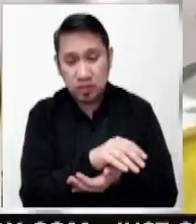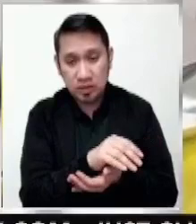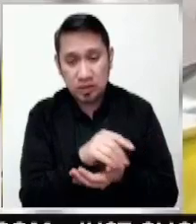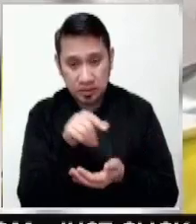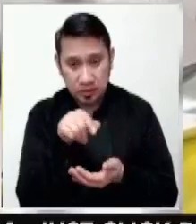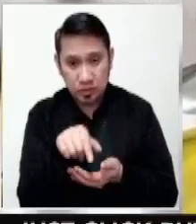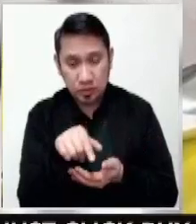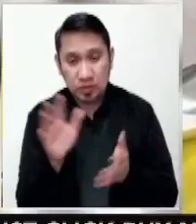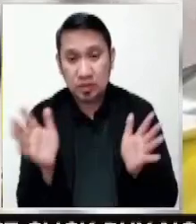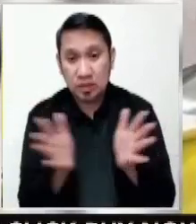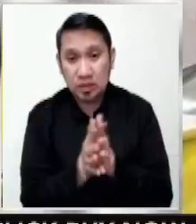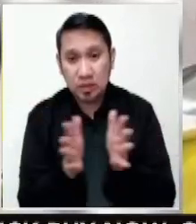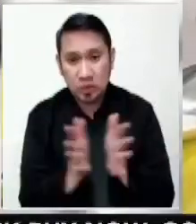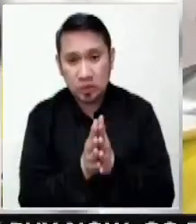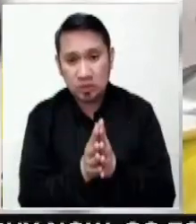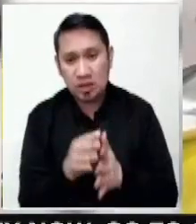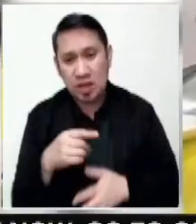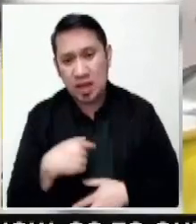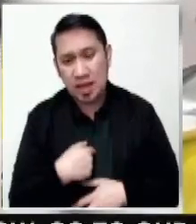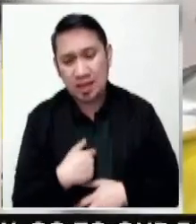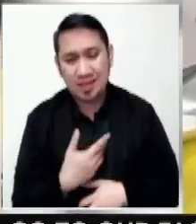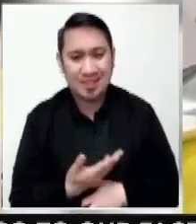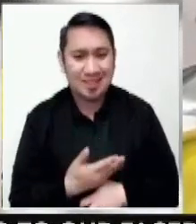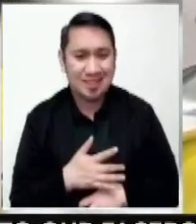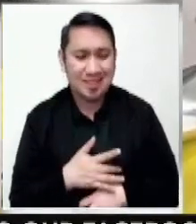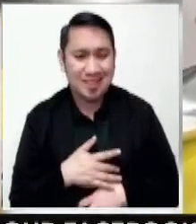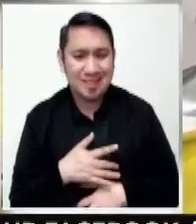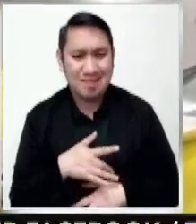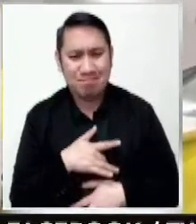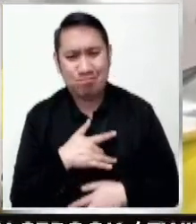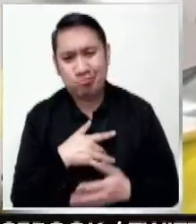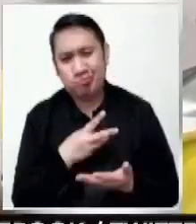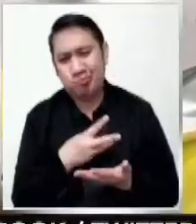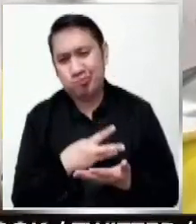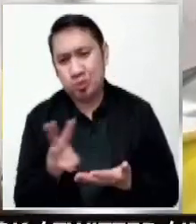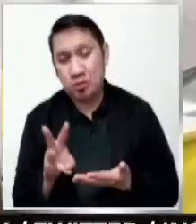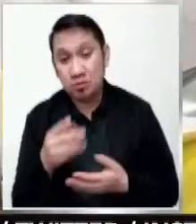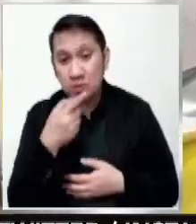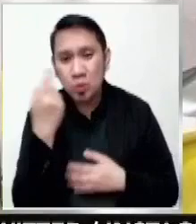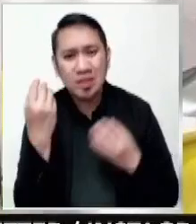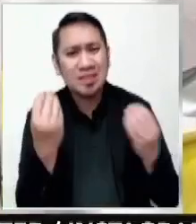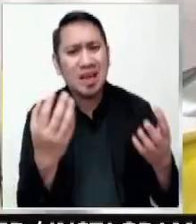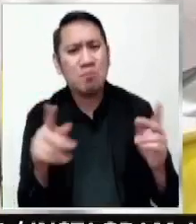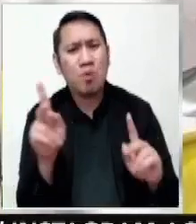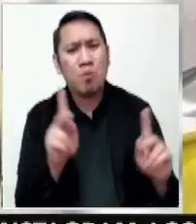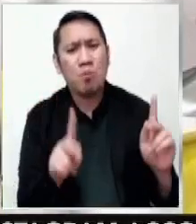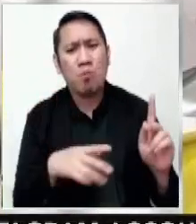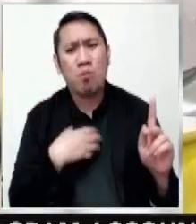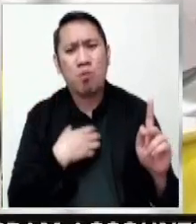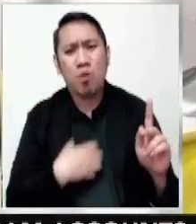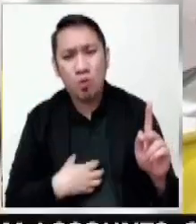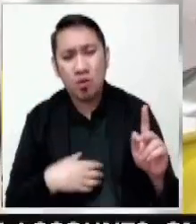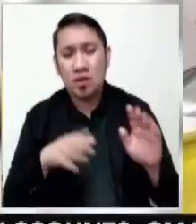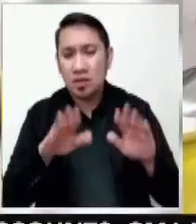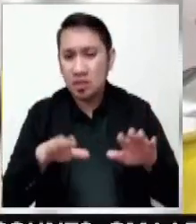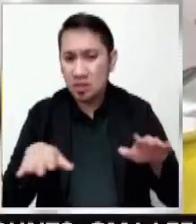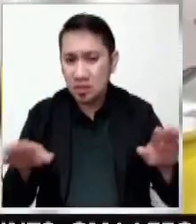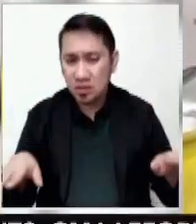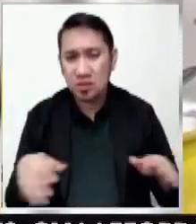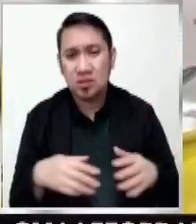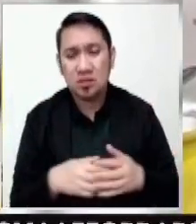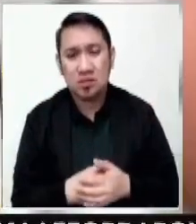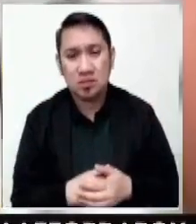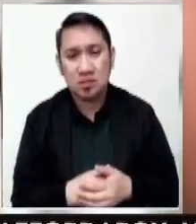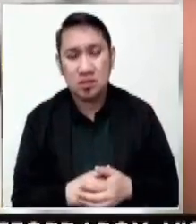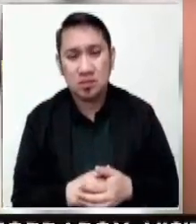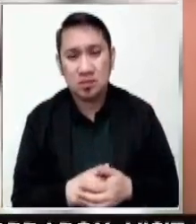nanghihinayang din Bakit kasi marami rin naman ang Nagugutom na mga bata salangan na yung pinakakain ng